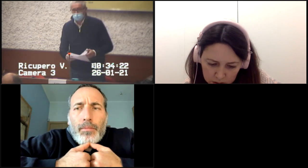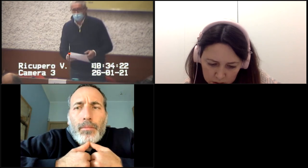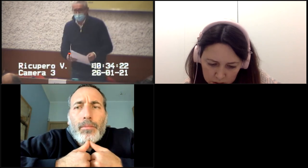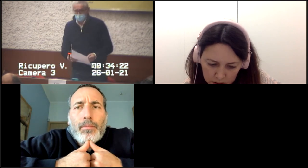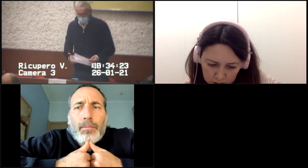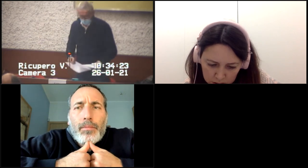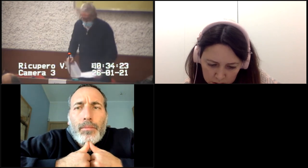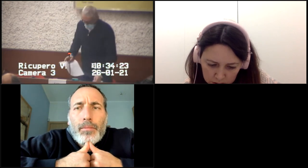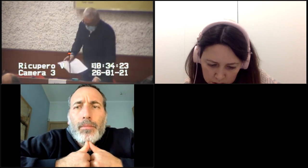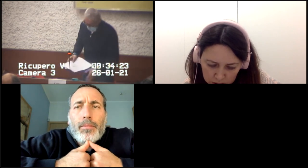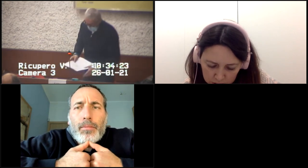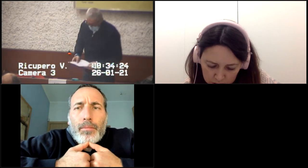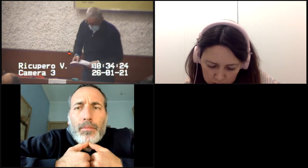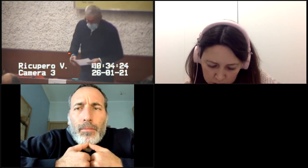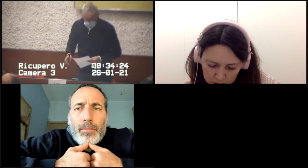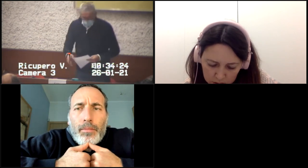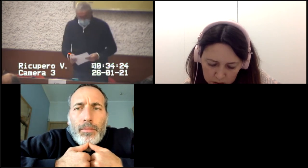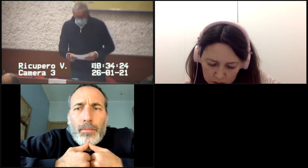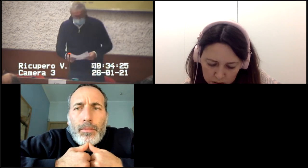della mozione.